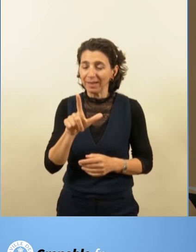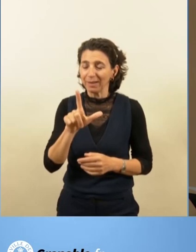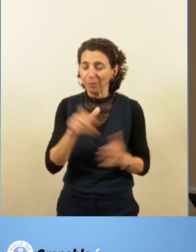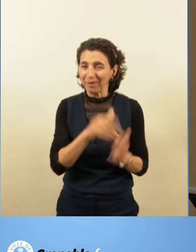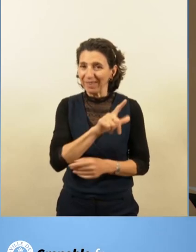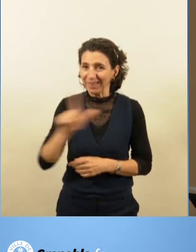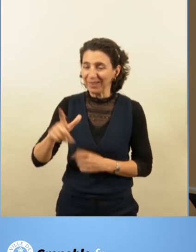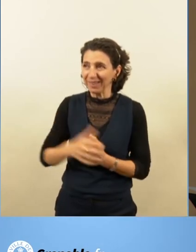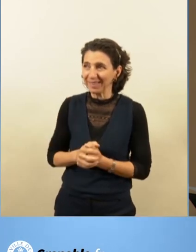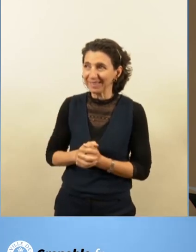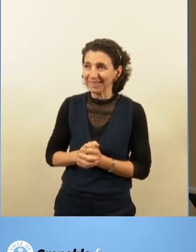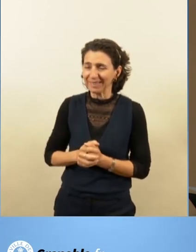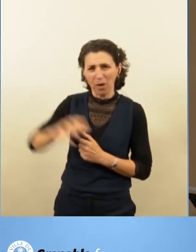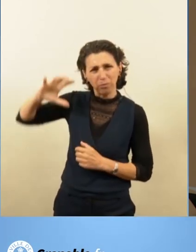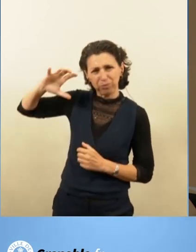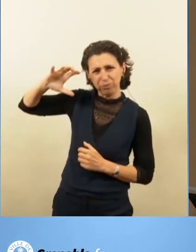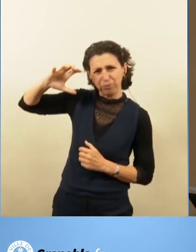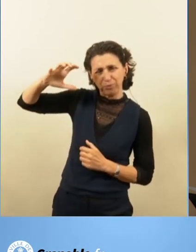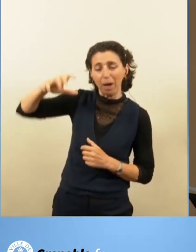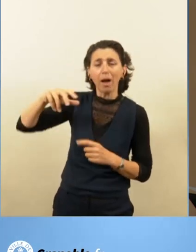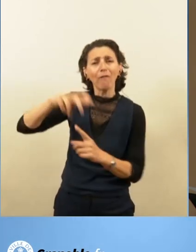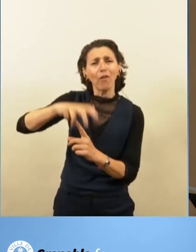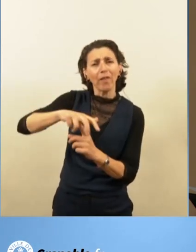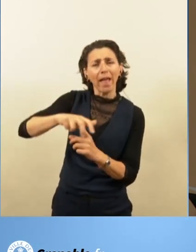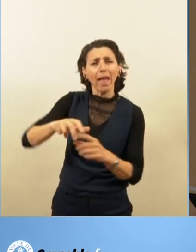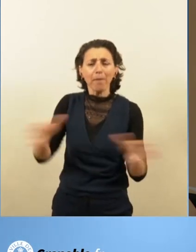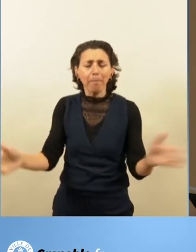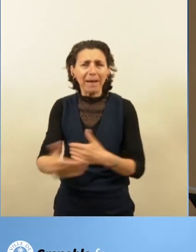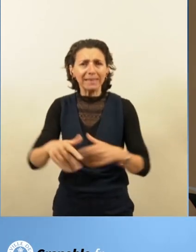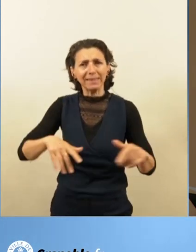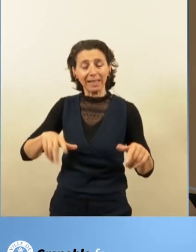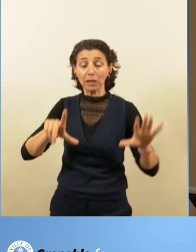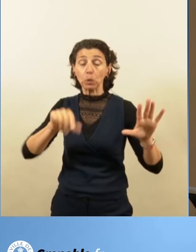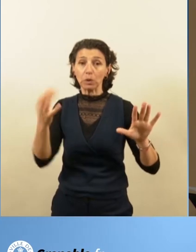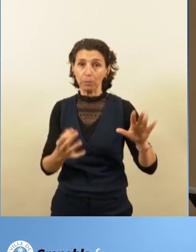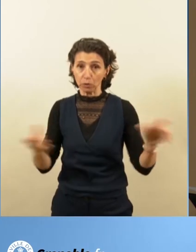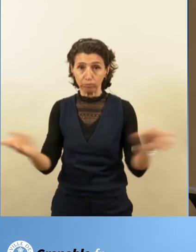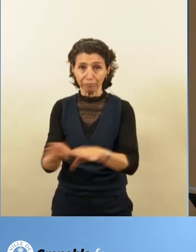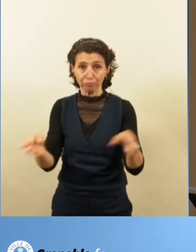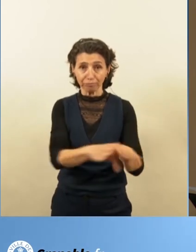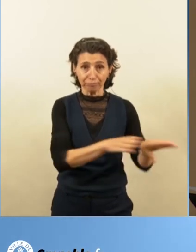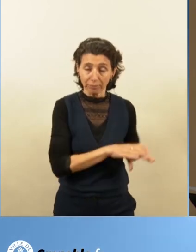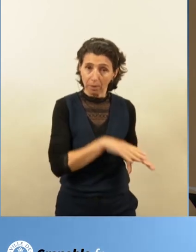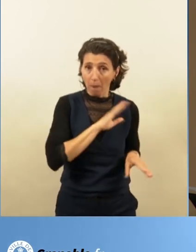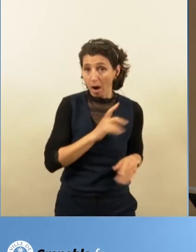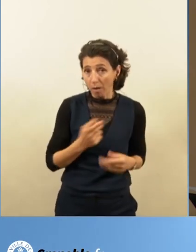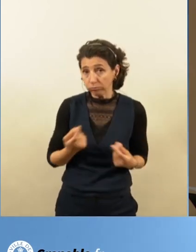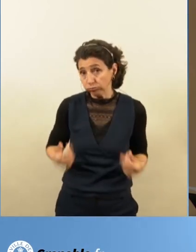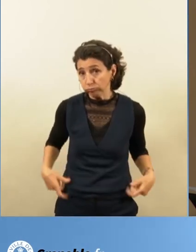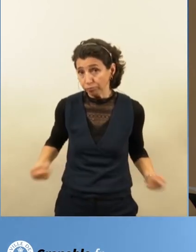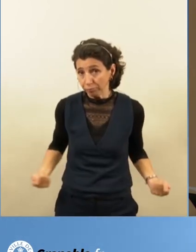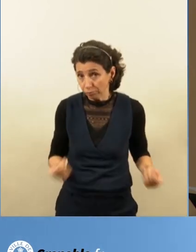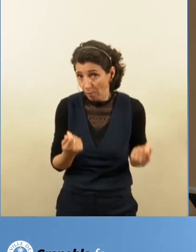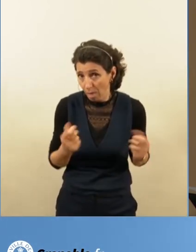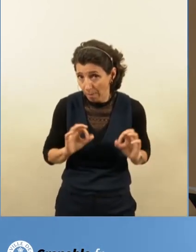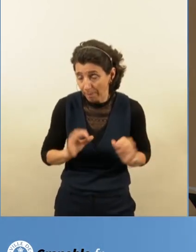70% des fontaines et des bassins ne fonctionnaient pas soi-disant faute de moyens pour y être